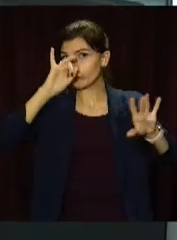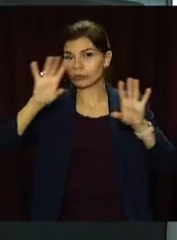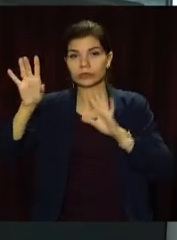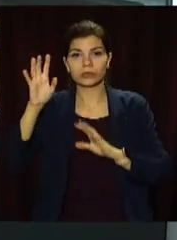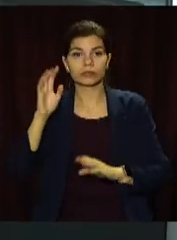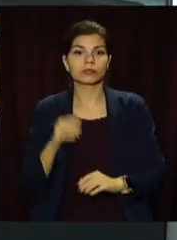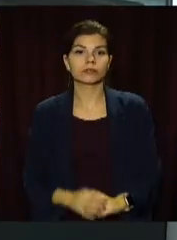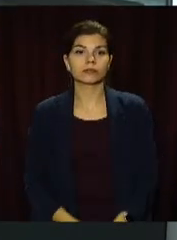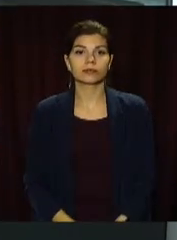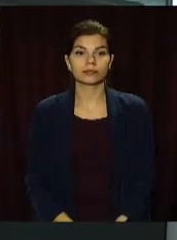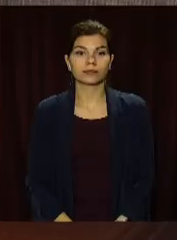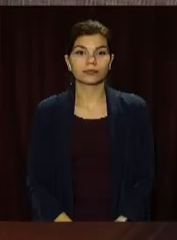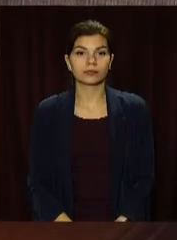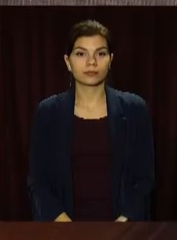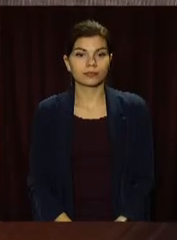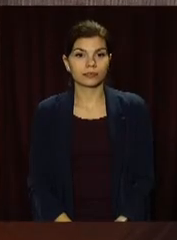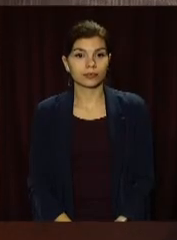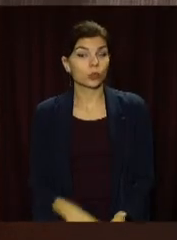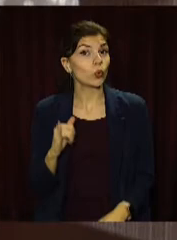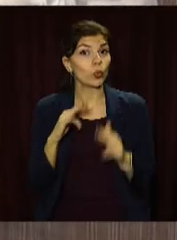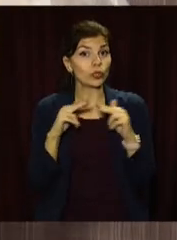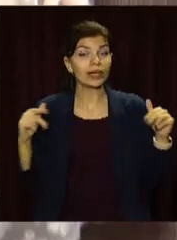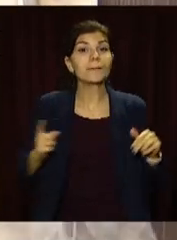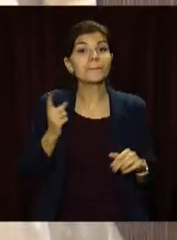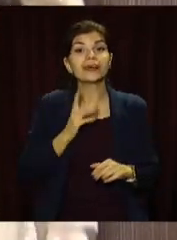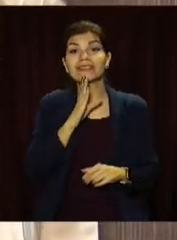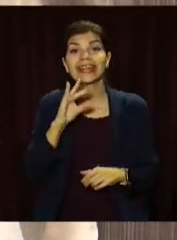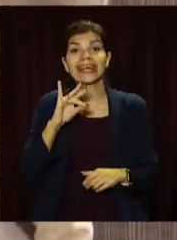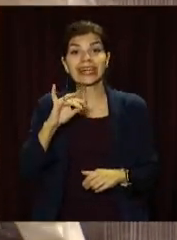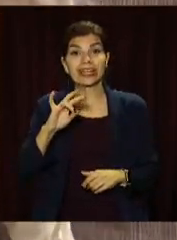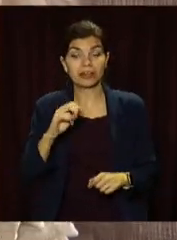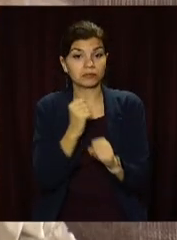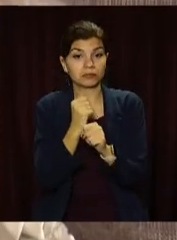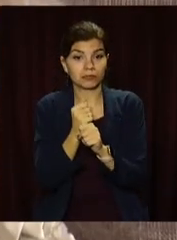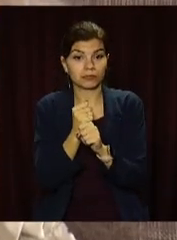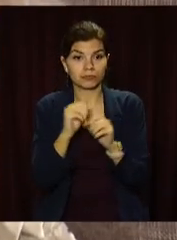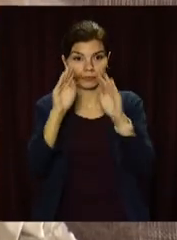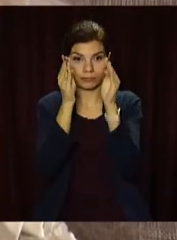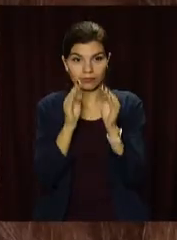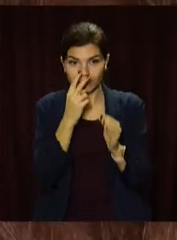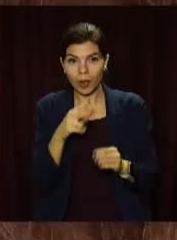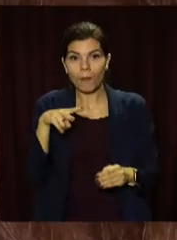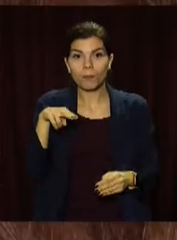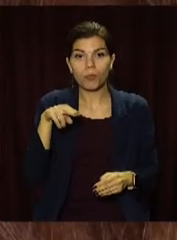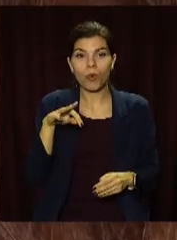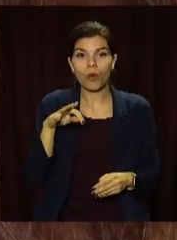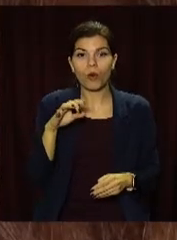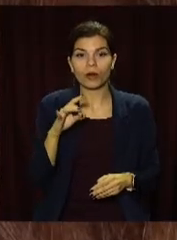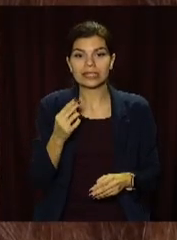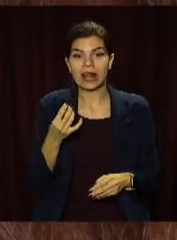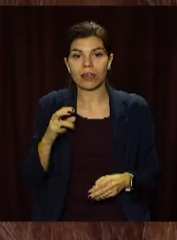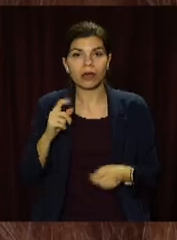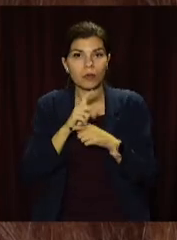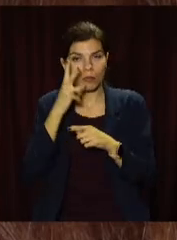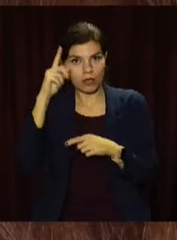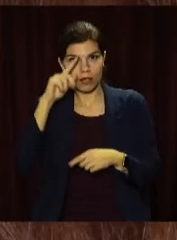популяризації моди. У Дніпрі майстриня Ірина Жмуренко виготовляє порцелянових ляльок. Вони схожі на казкових